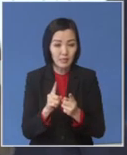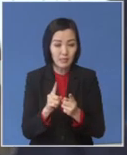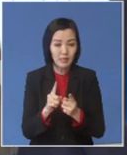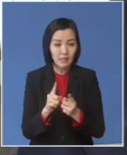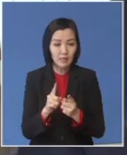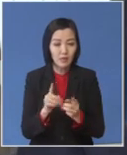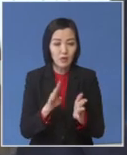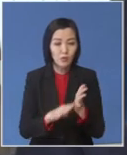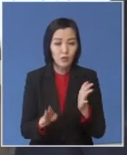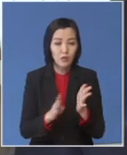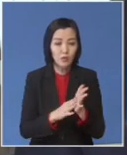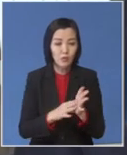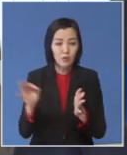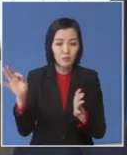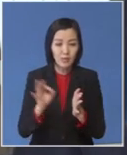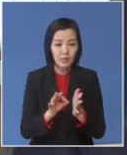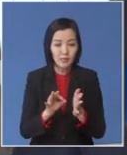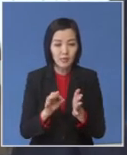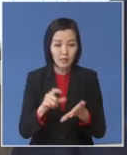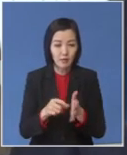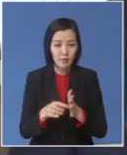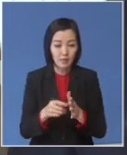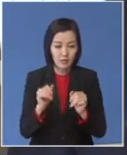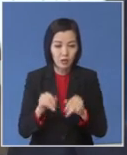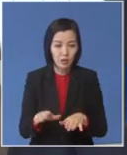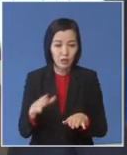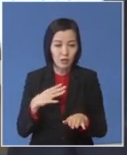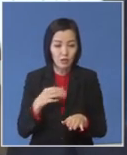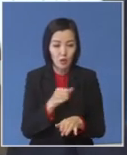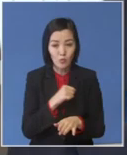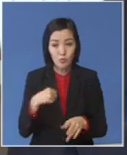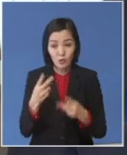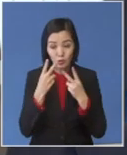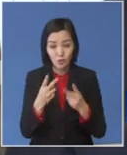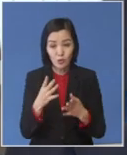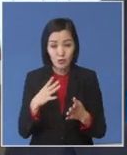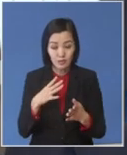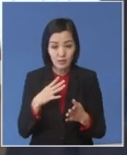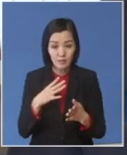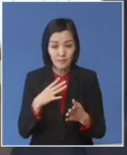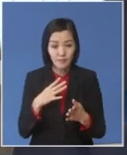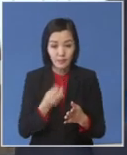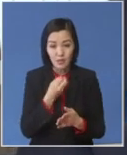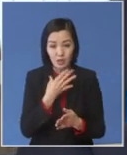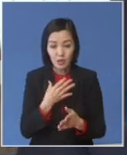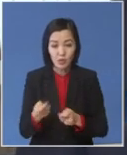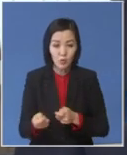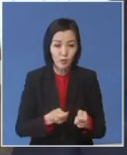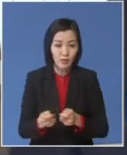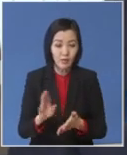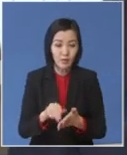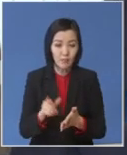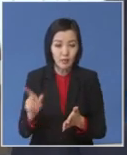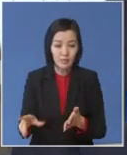Соларының 99%-ны осы кабинетті шештік. Өзіңдер көрдіңдер, бүгін мен қандай жақсы управлениенің бастығы